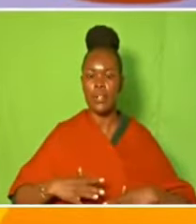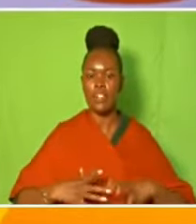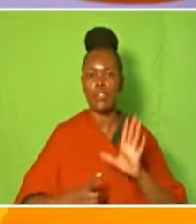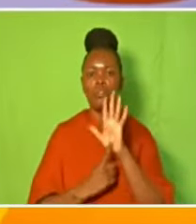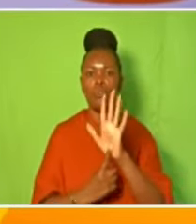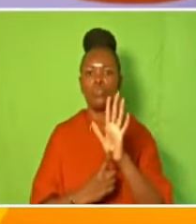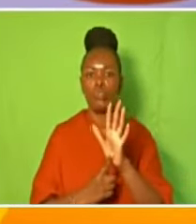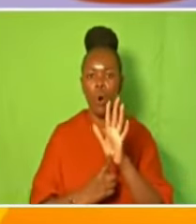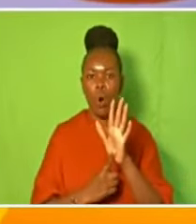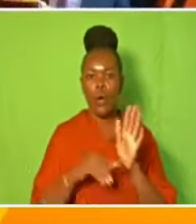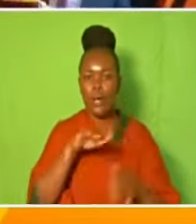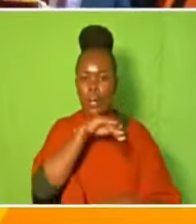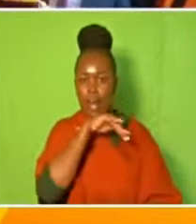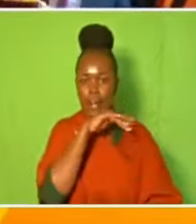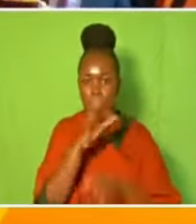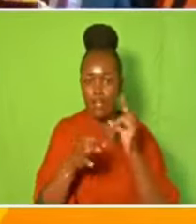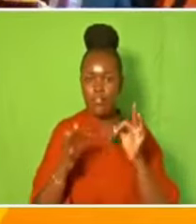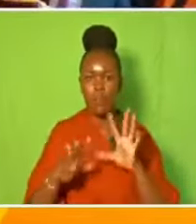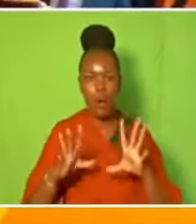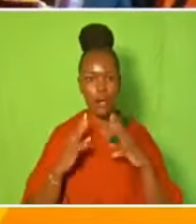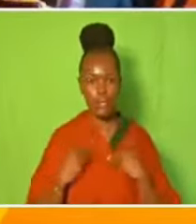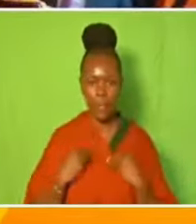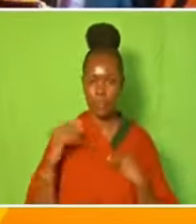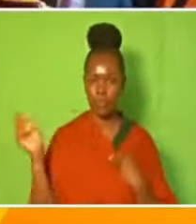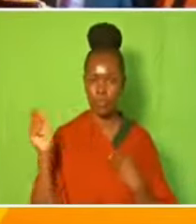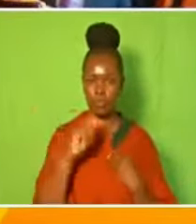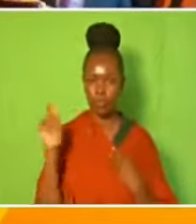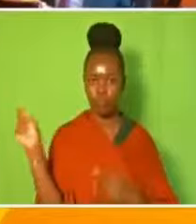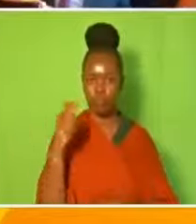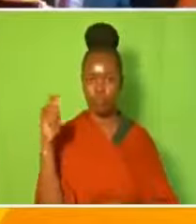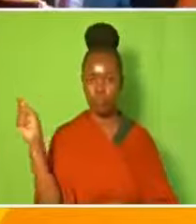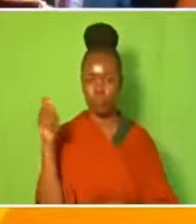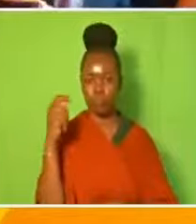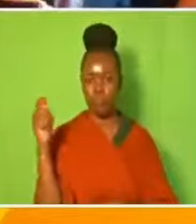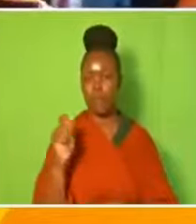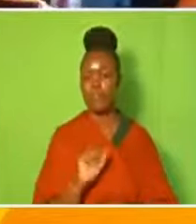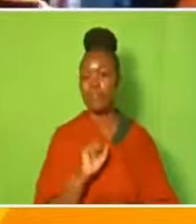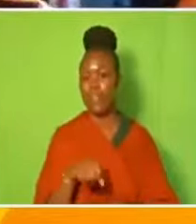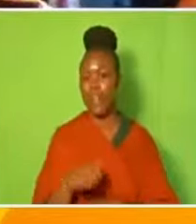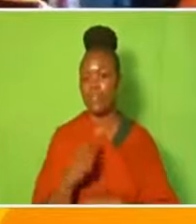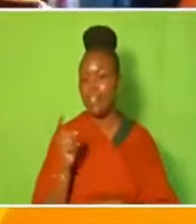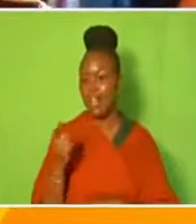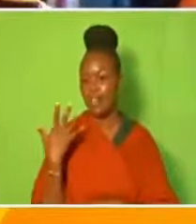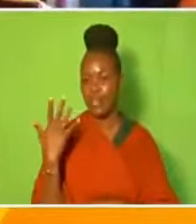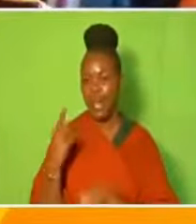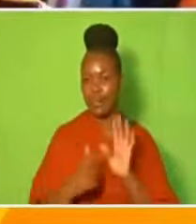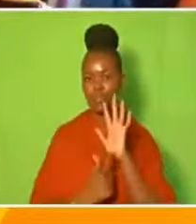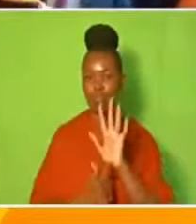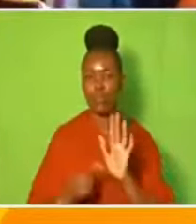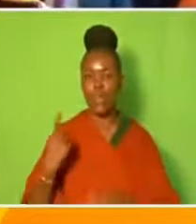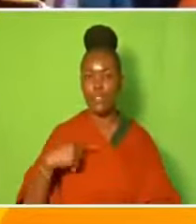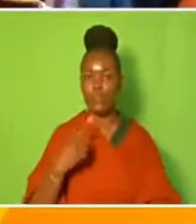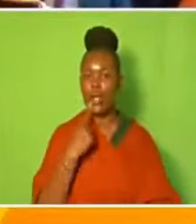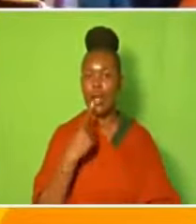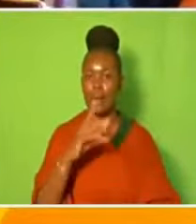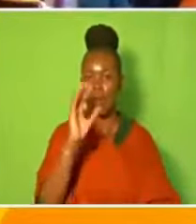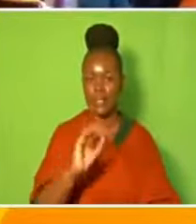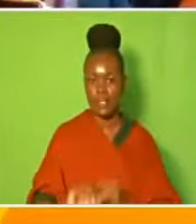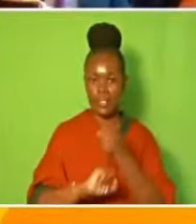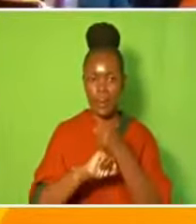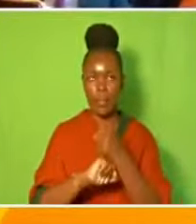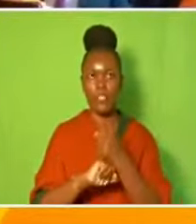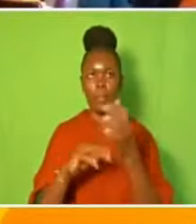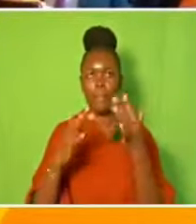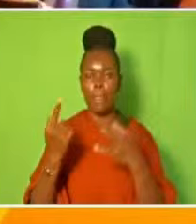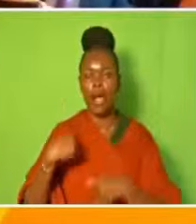Kama mnakubali ya tunaunga mkono kabisa 100%. Na sisi